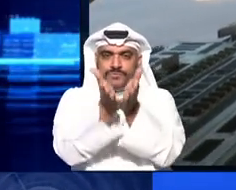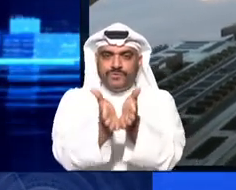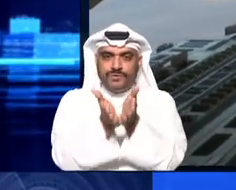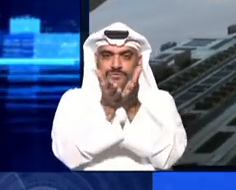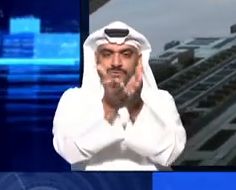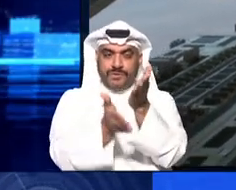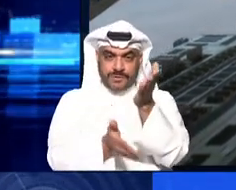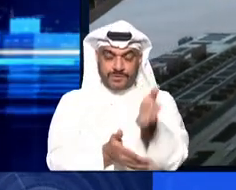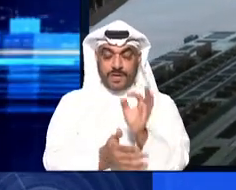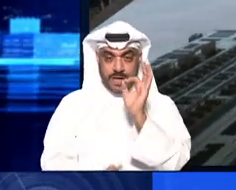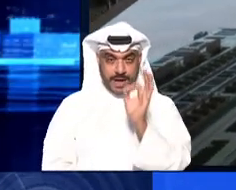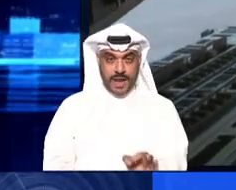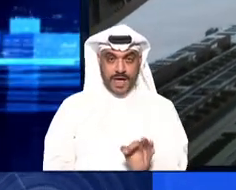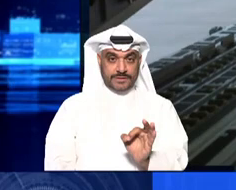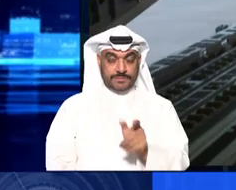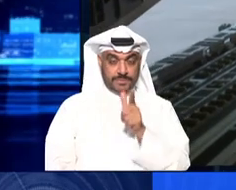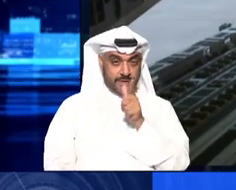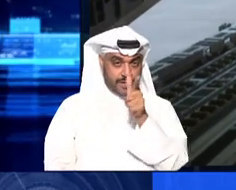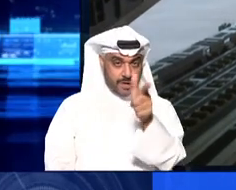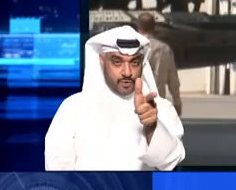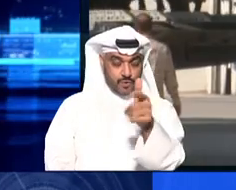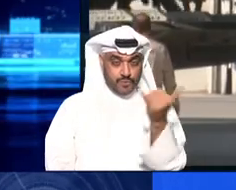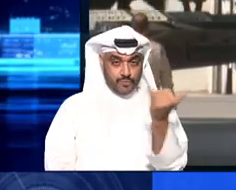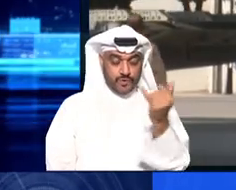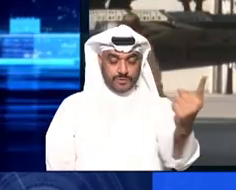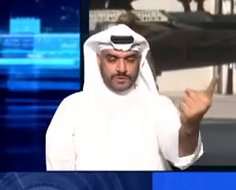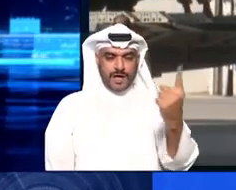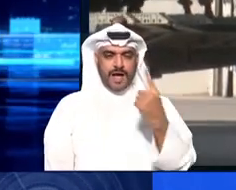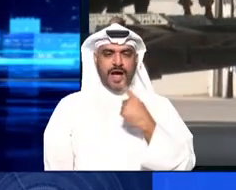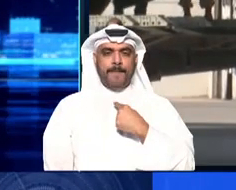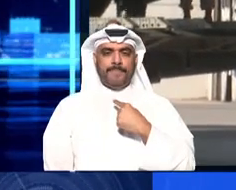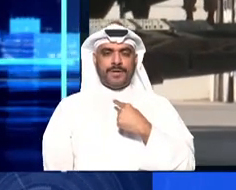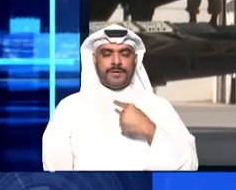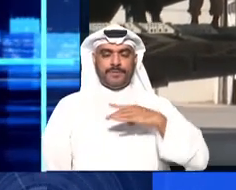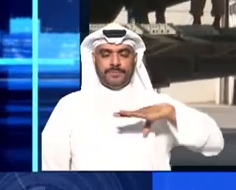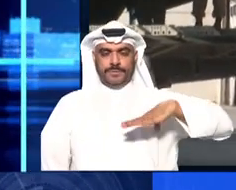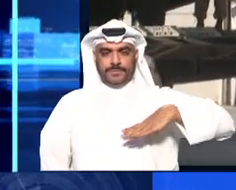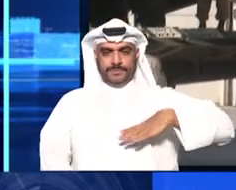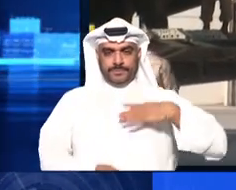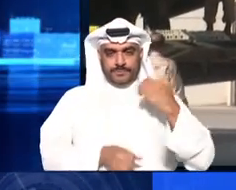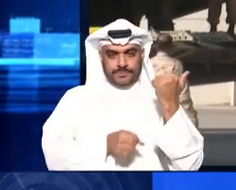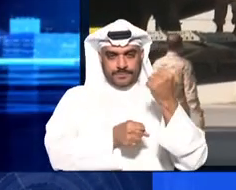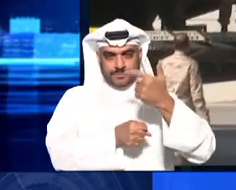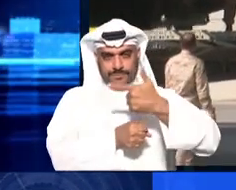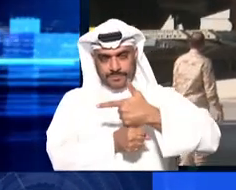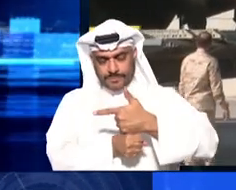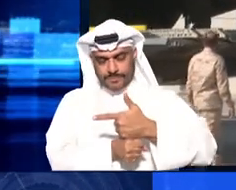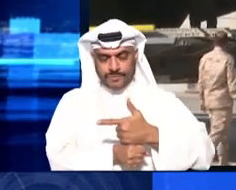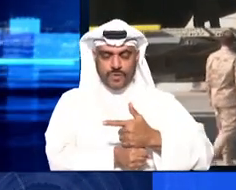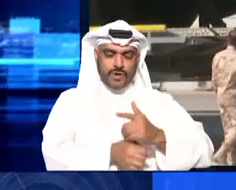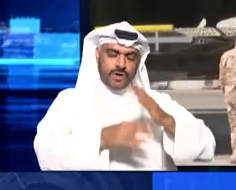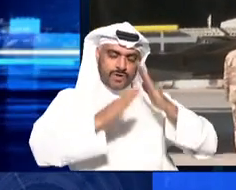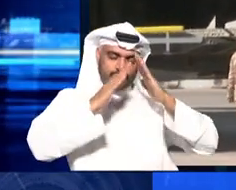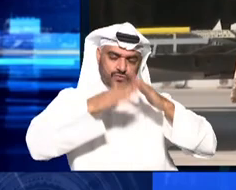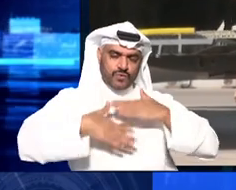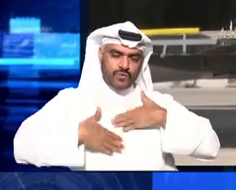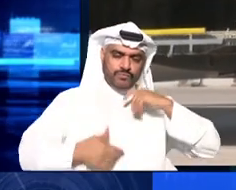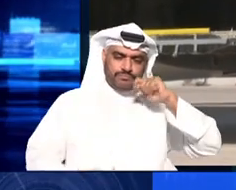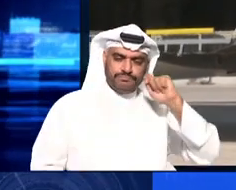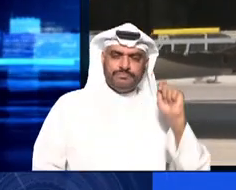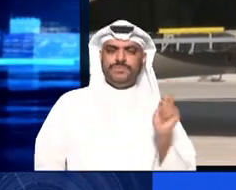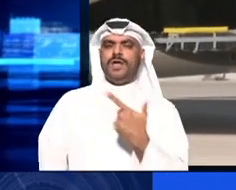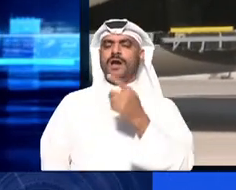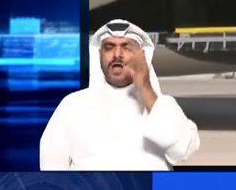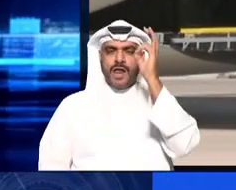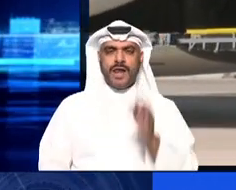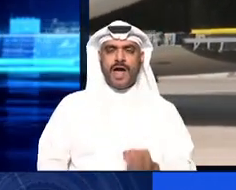لي هنا من أن أشير إلى التوجيهات السامية من لدن سيدي سمو نائب